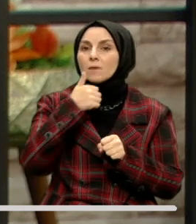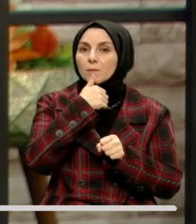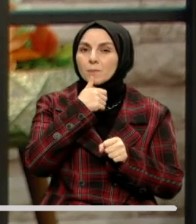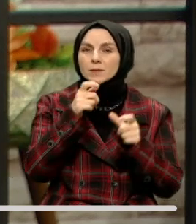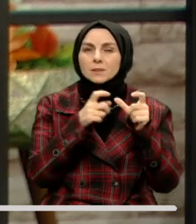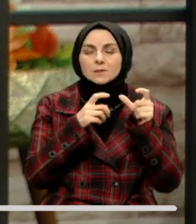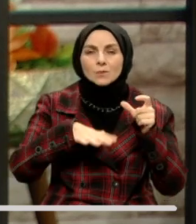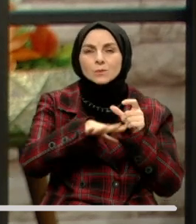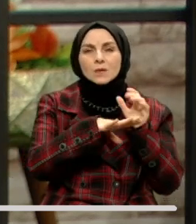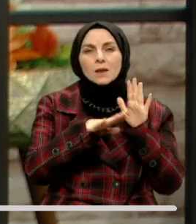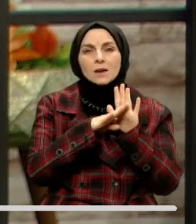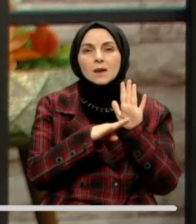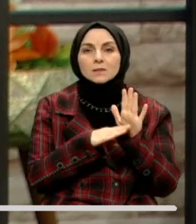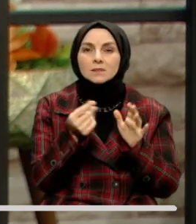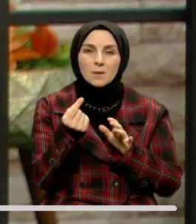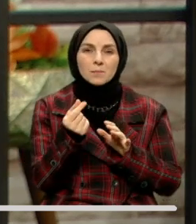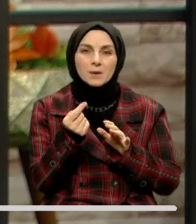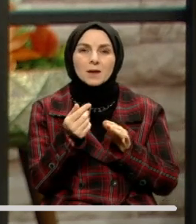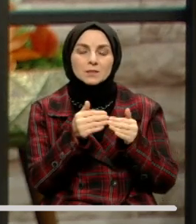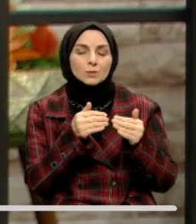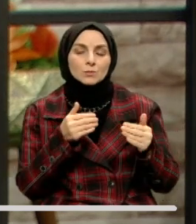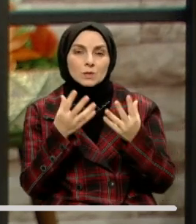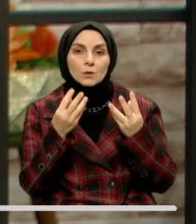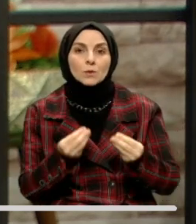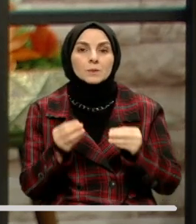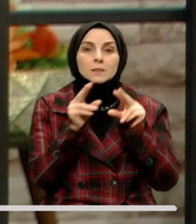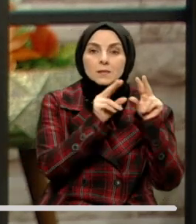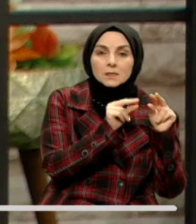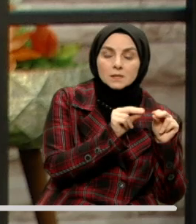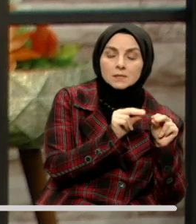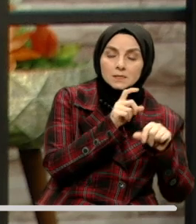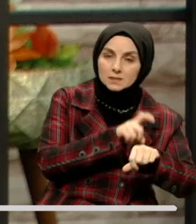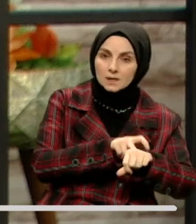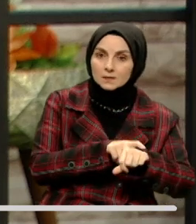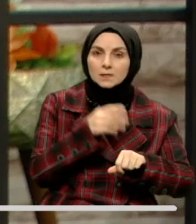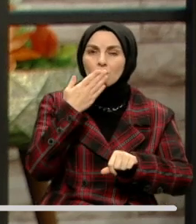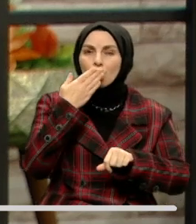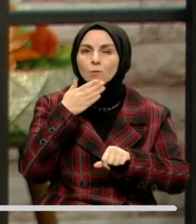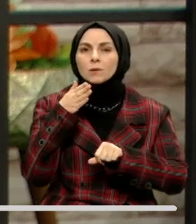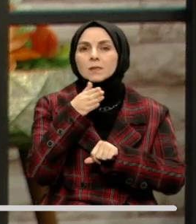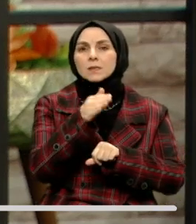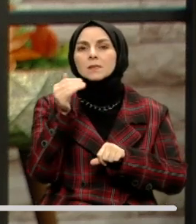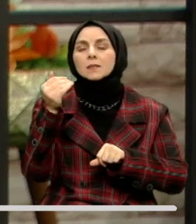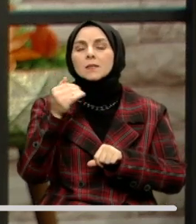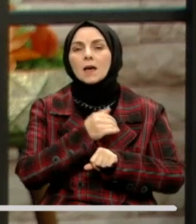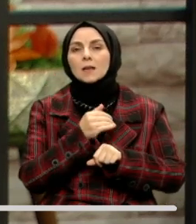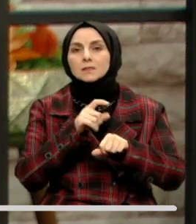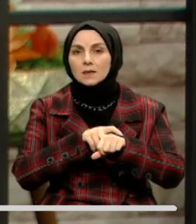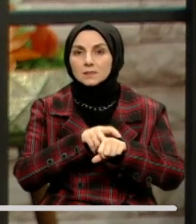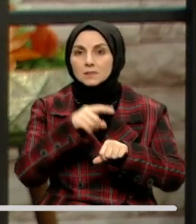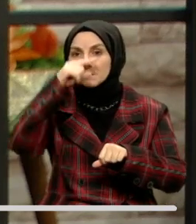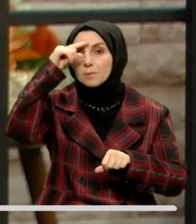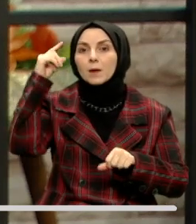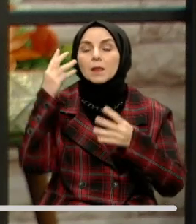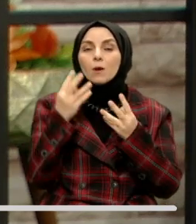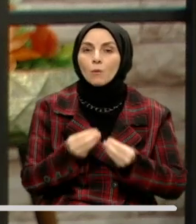fedakarlık etmesi, yatış saatlerini, okula gidiş geliş saatlerini belirleyebilme süreci, her birisinin bilişsel anlamda